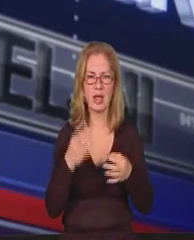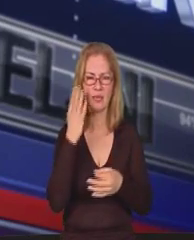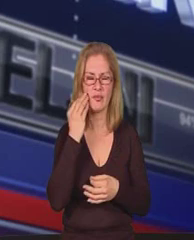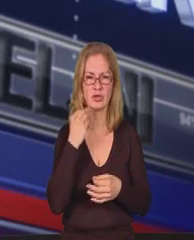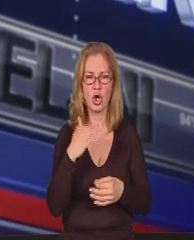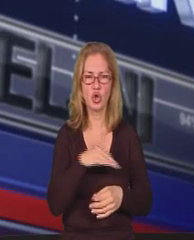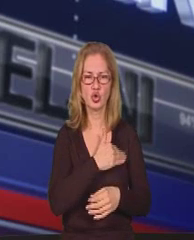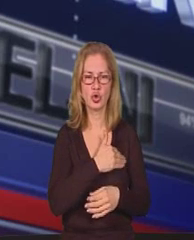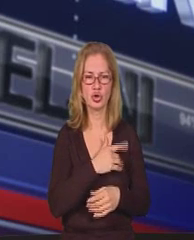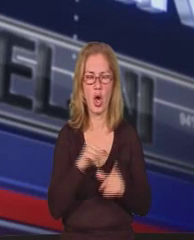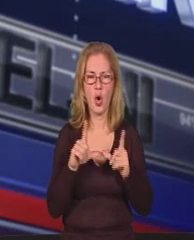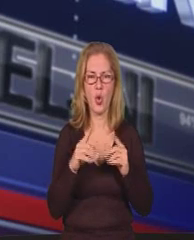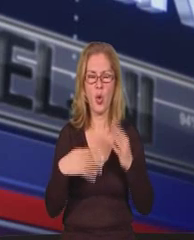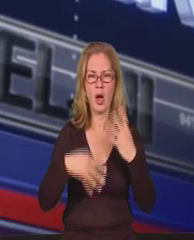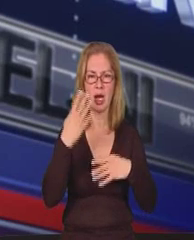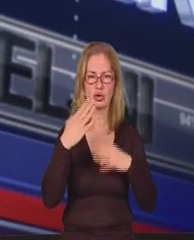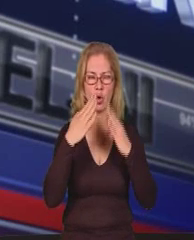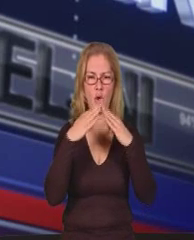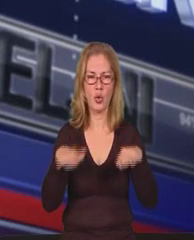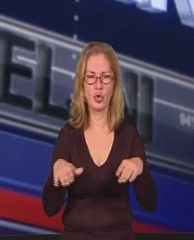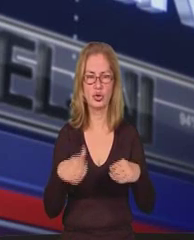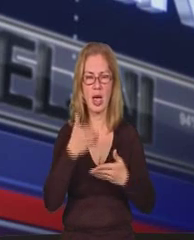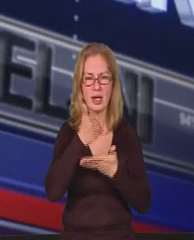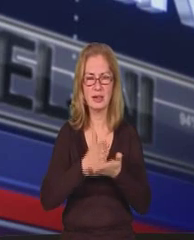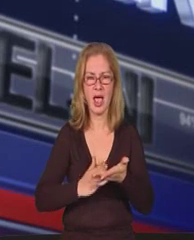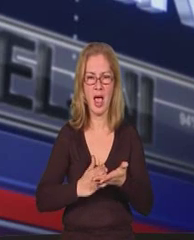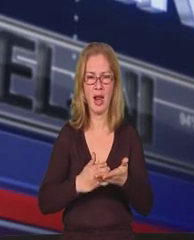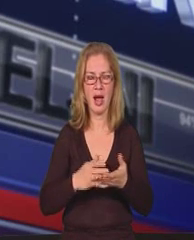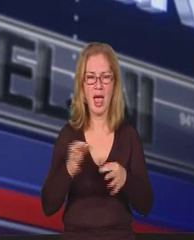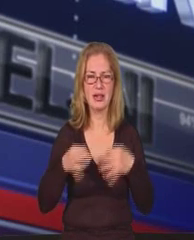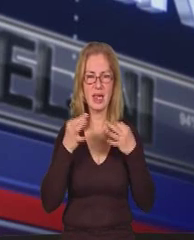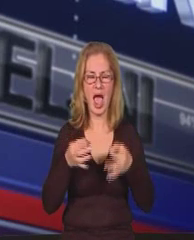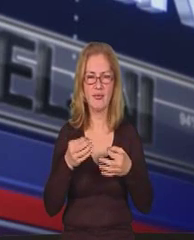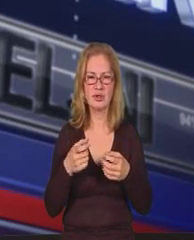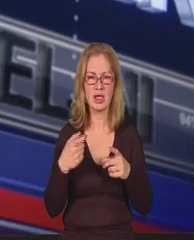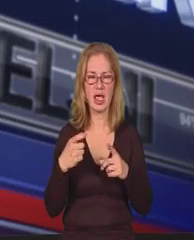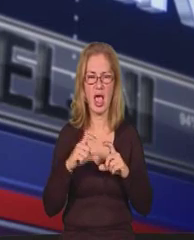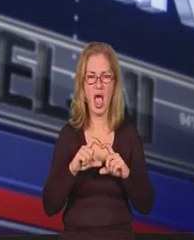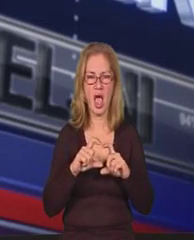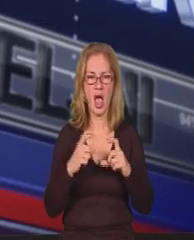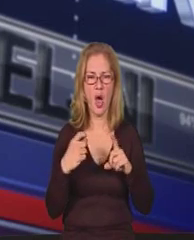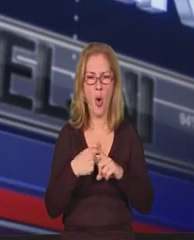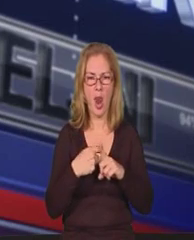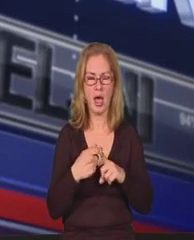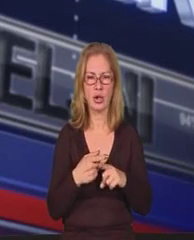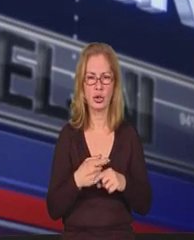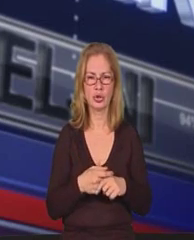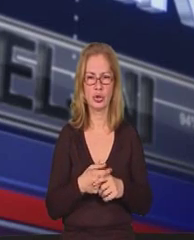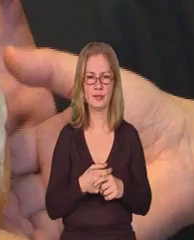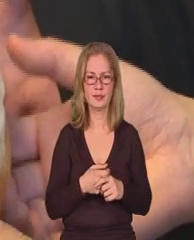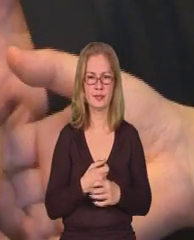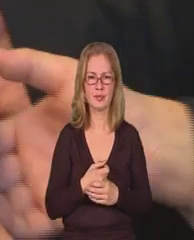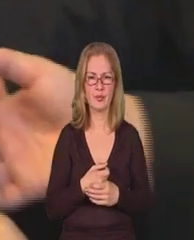Povodom slave Novog Sada Đurđicu u gradskoj kući priličeno je sečenje slavskog kolača. Slavi su prisustvovale brojne zvanice kao i gradski